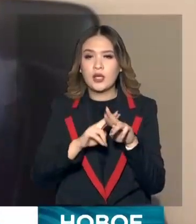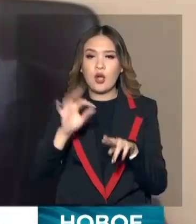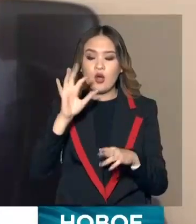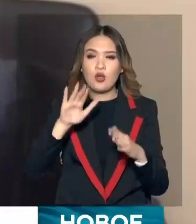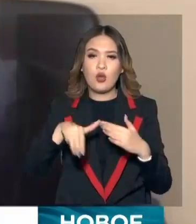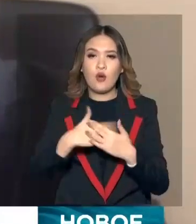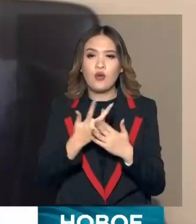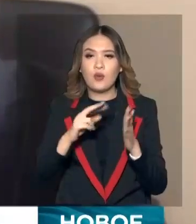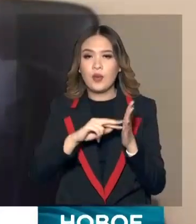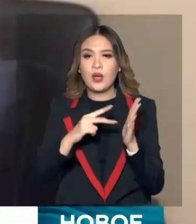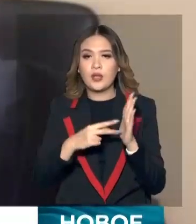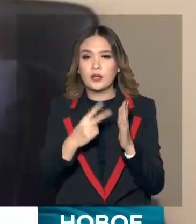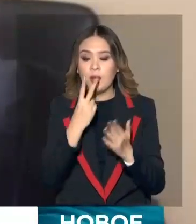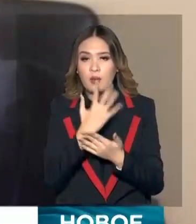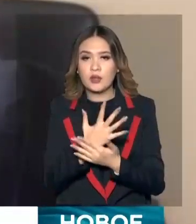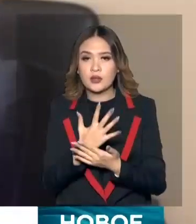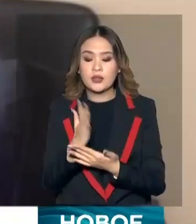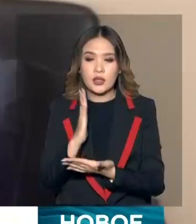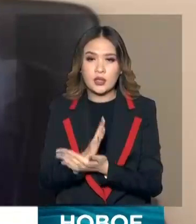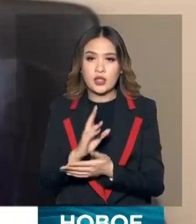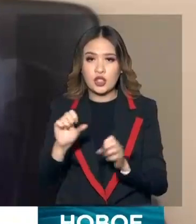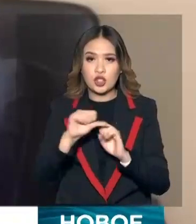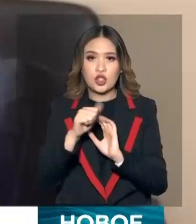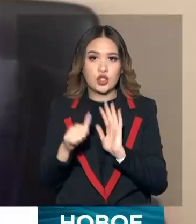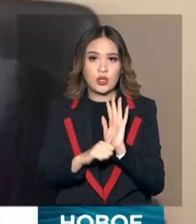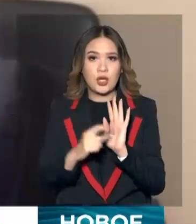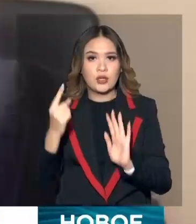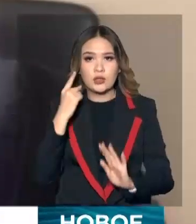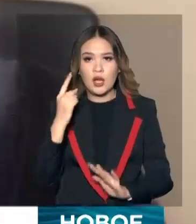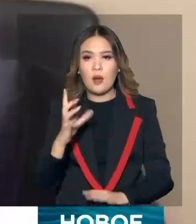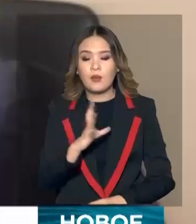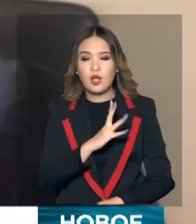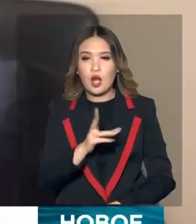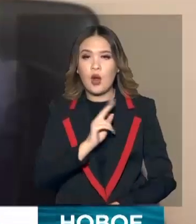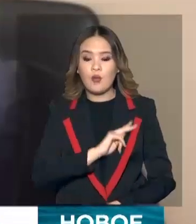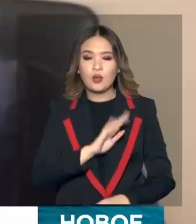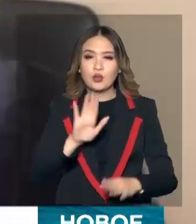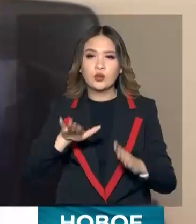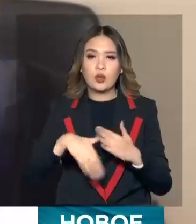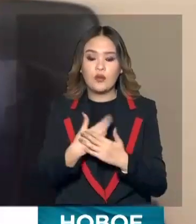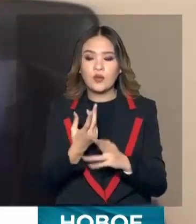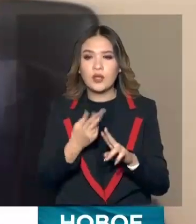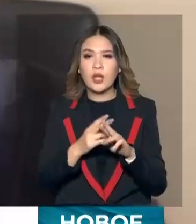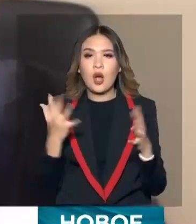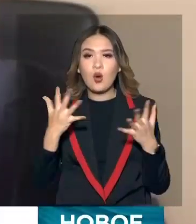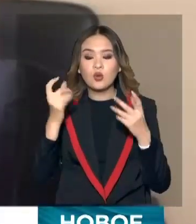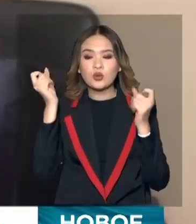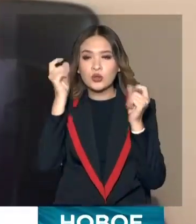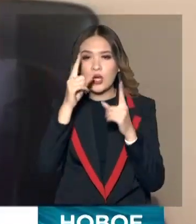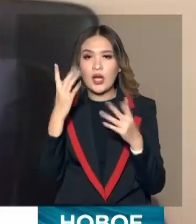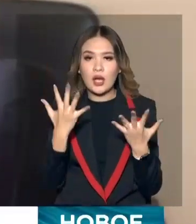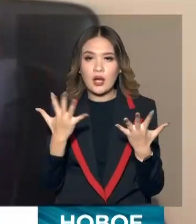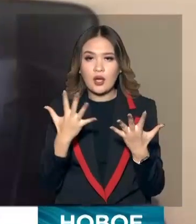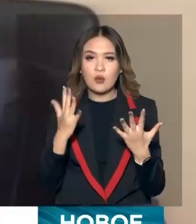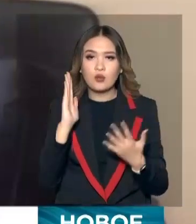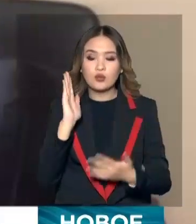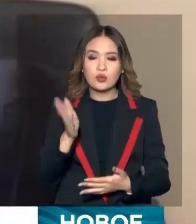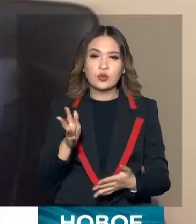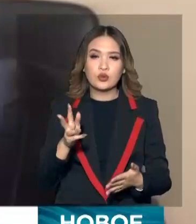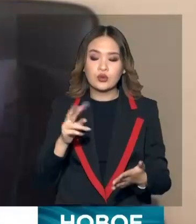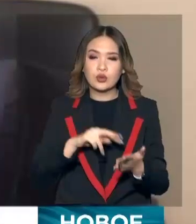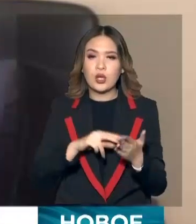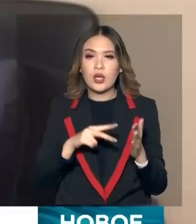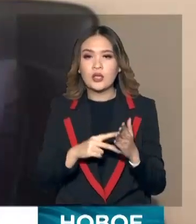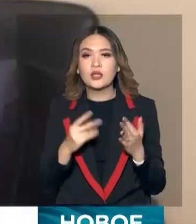проектов. Мне известно о минимум 16, безусловно, это новые рабочие места. Хотелось бы узнать, в какой сфере будут созданы проекты и